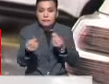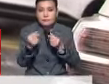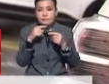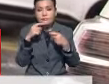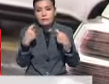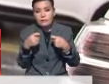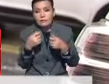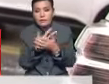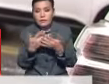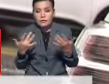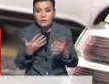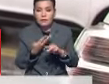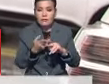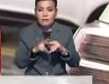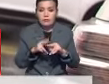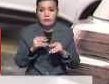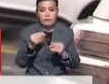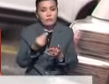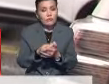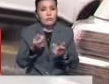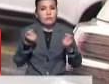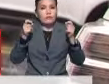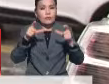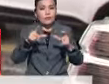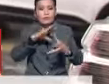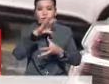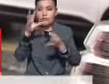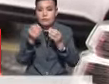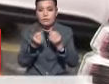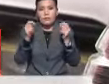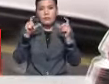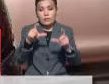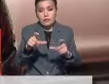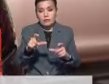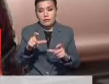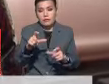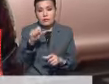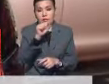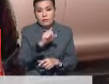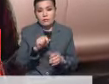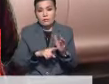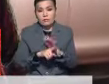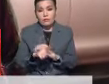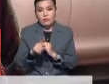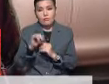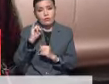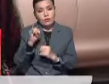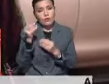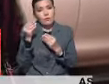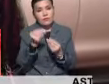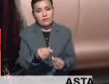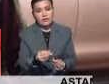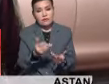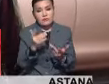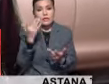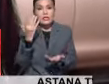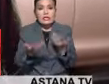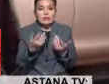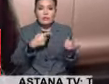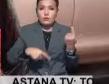Экономика уже себе, доллар все подорожает. Уже все как бы подорожало за последний август. Вот. Плохо повлияет, конечно. Если у нас